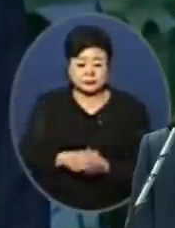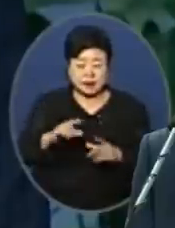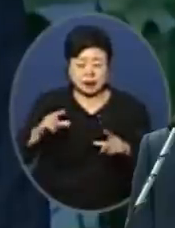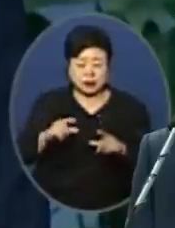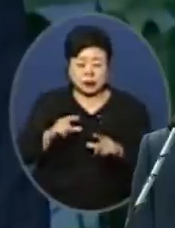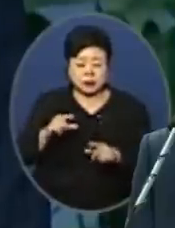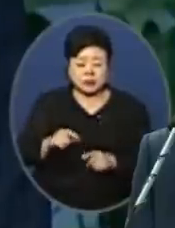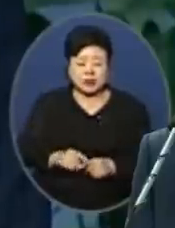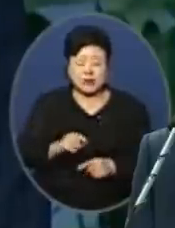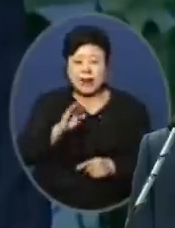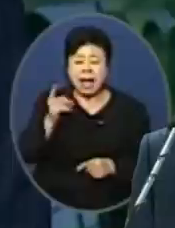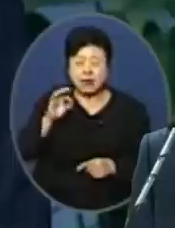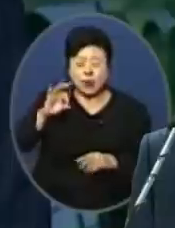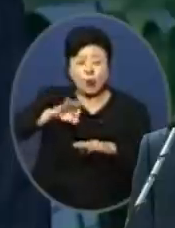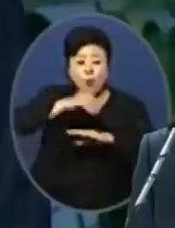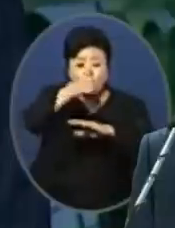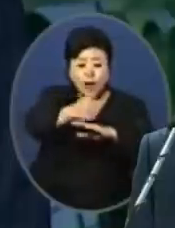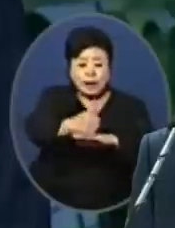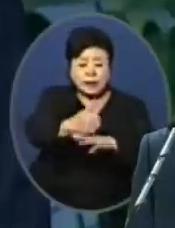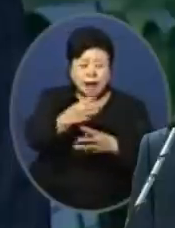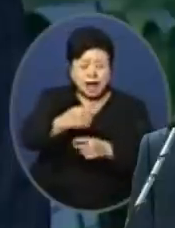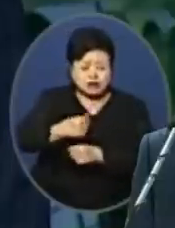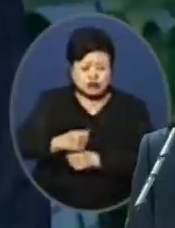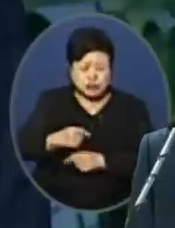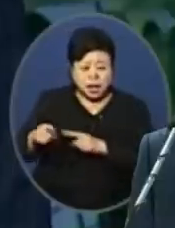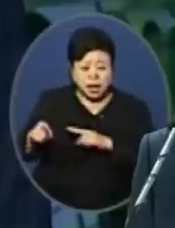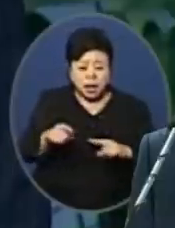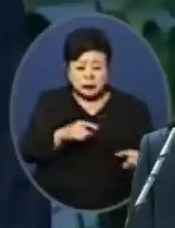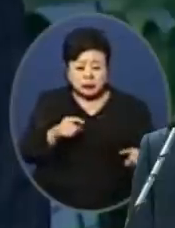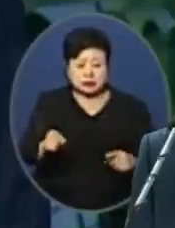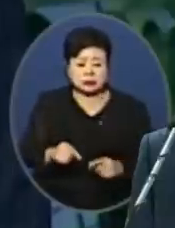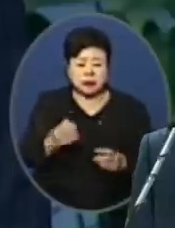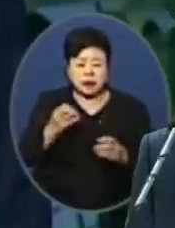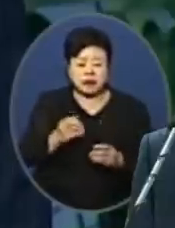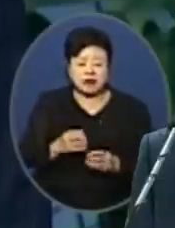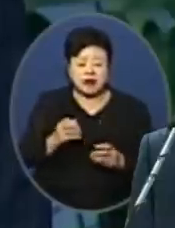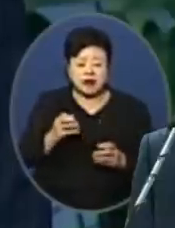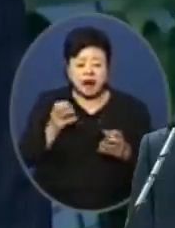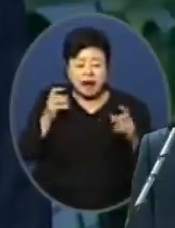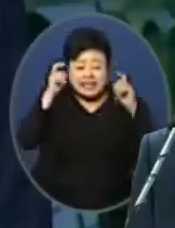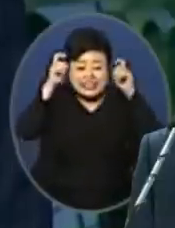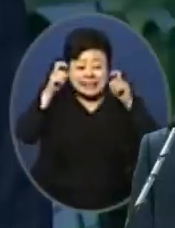애굽의 바로 왕이 그 많은 군대를 거느리고 있으면서도 어린 양